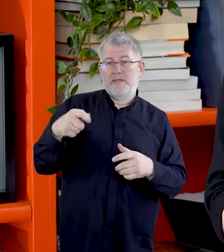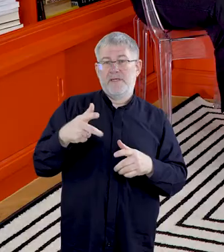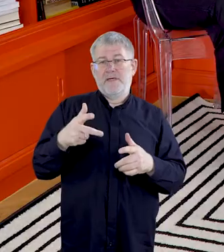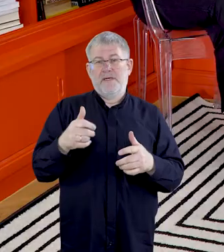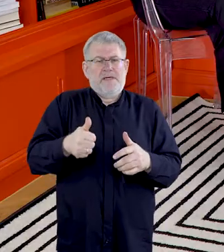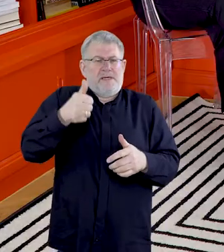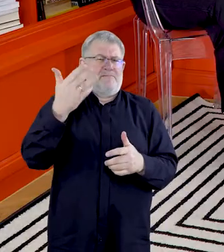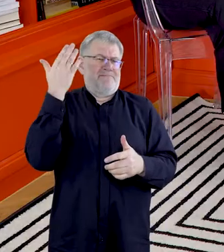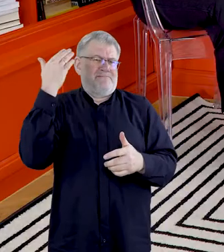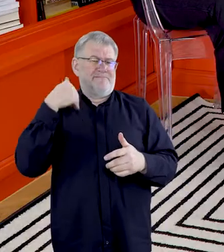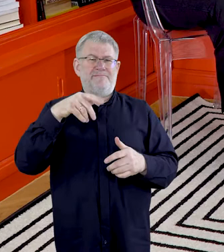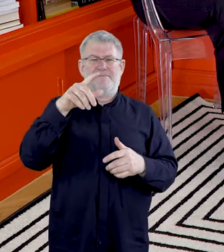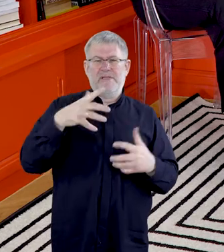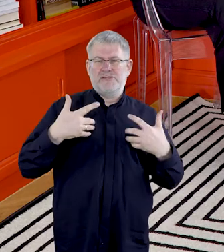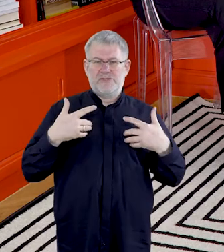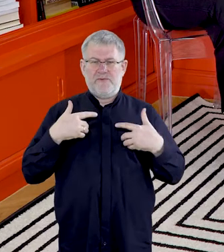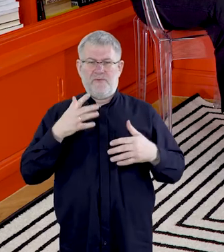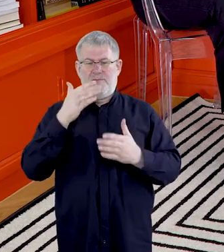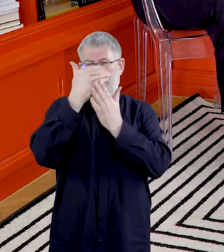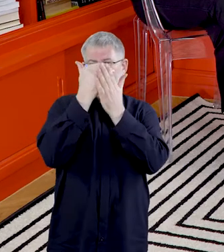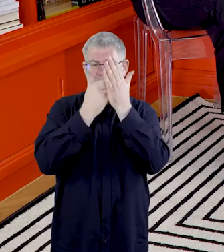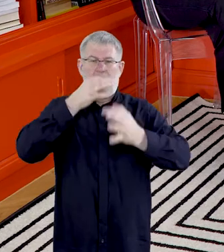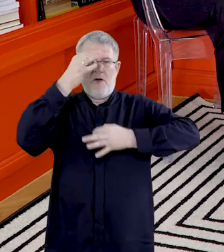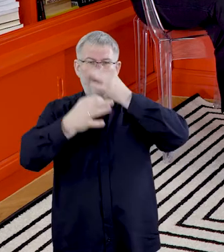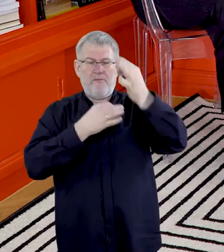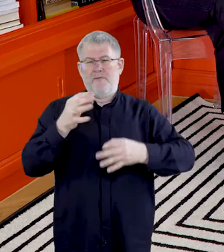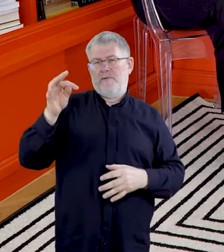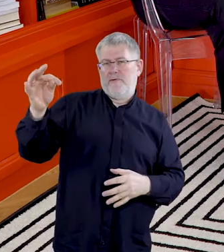jednym ze swoich live'ów opowiadał o takich swoich,